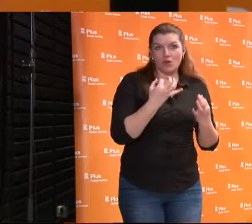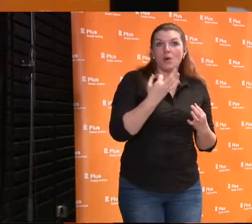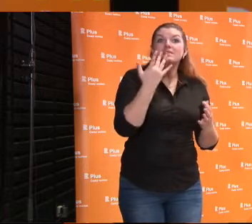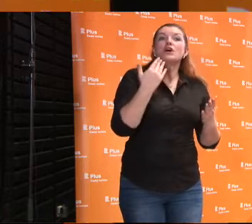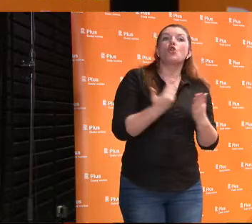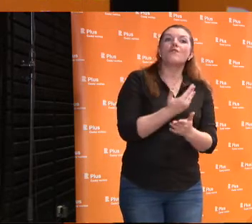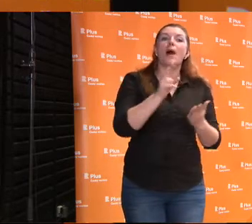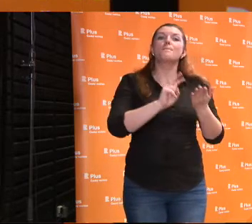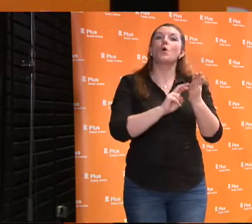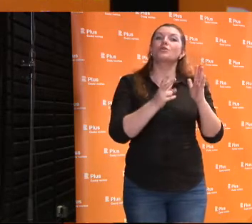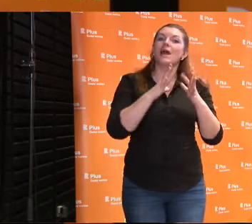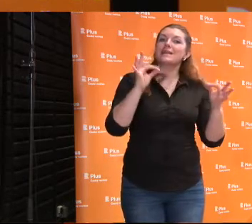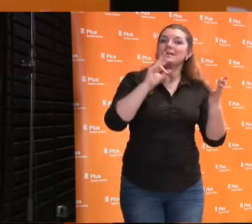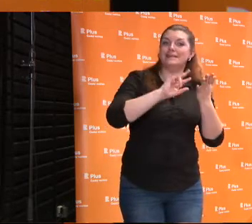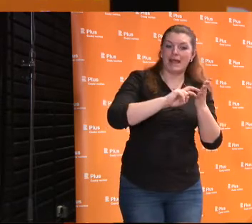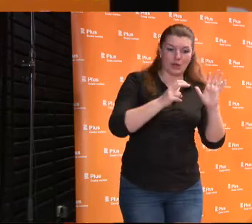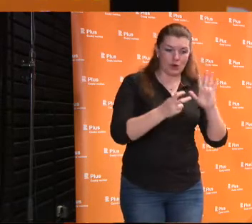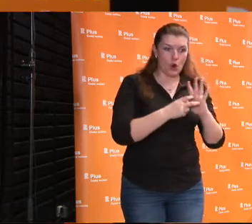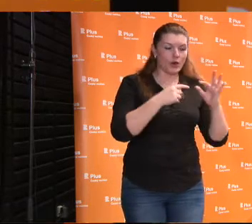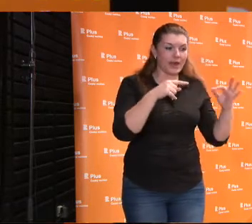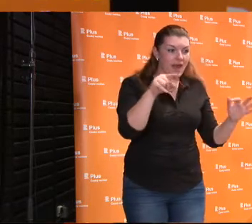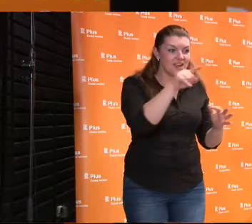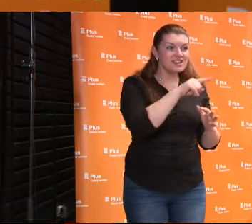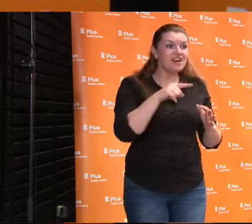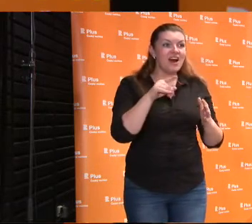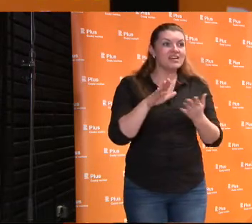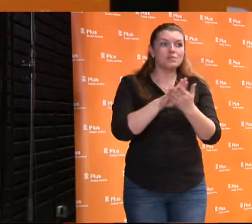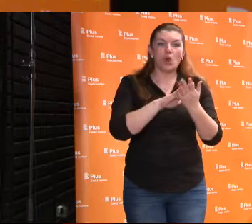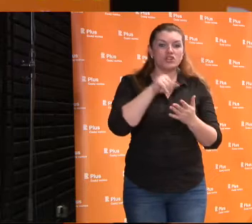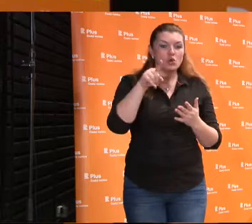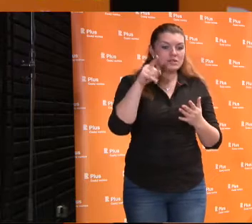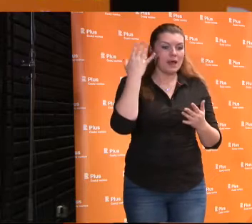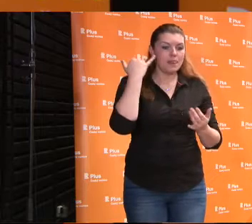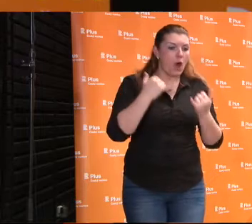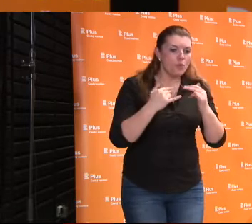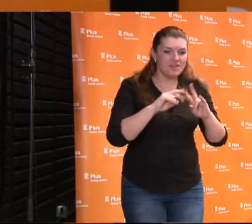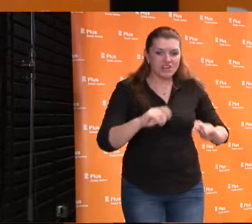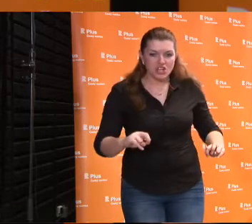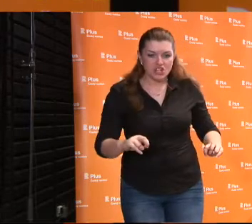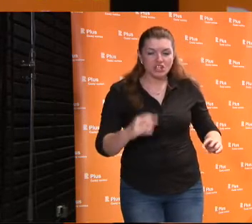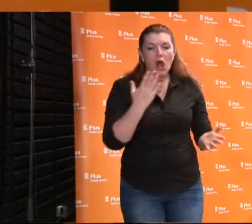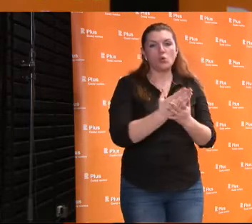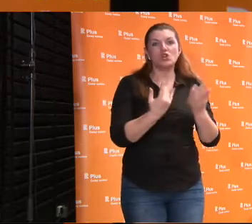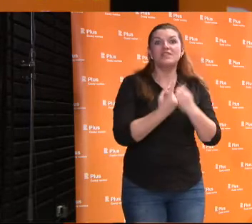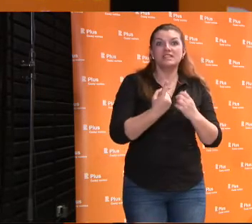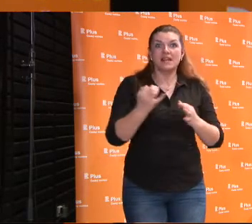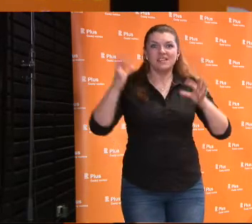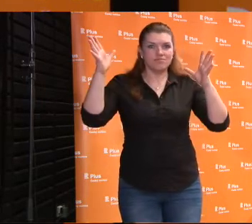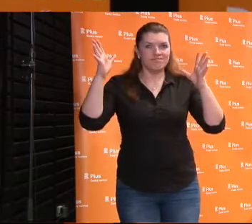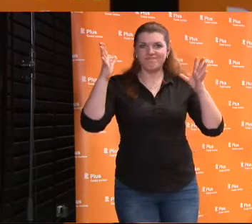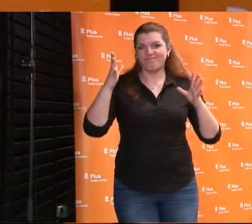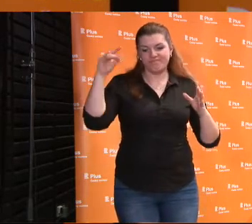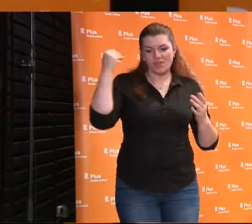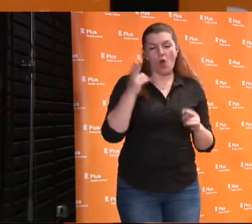moderní technologie do společensky neobratně zorganizované situace a vlastně produktivita nestoupla, mnohdy